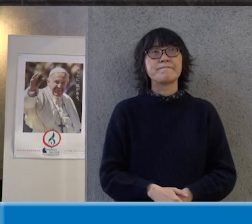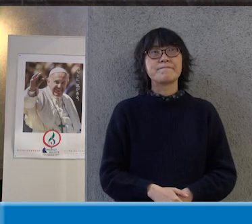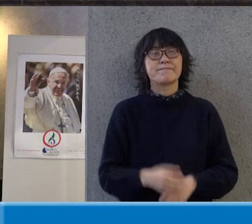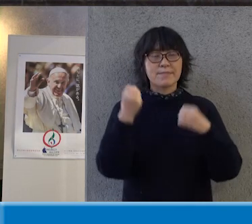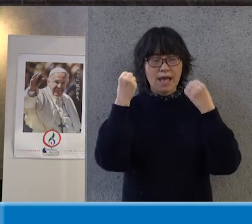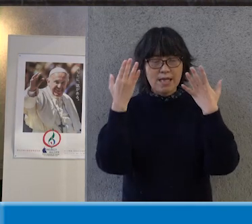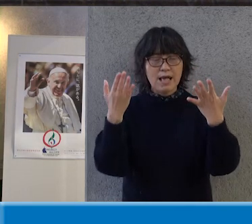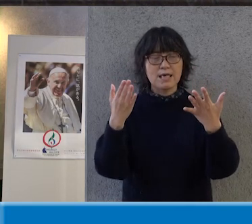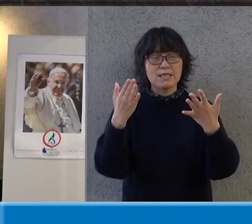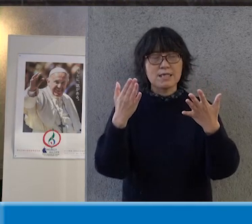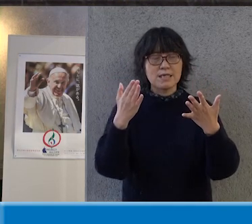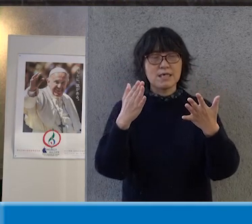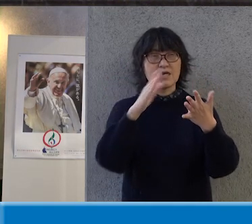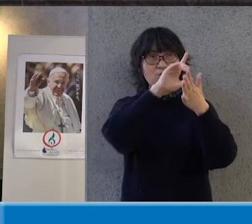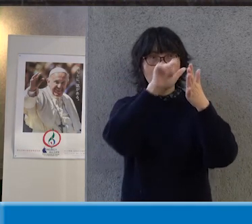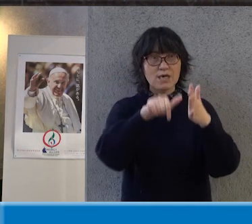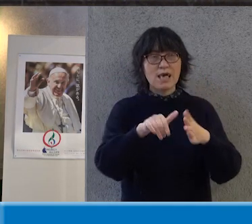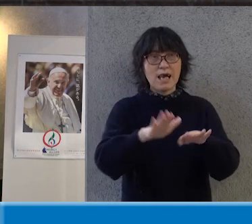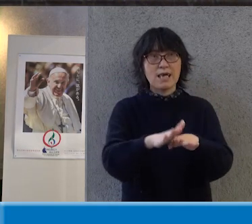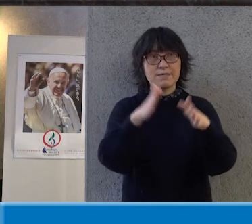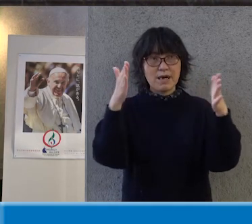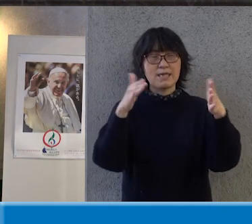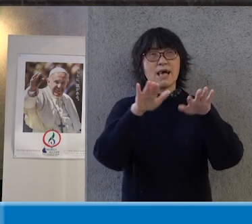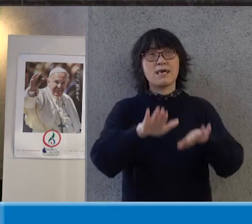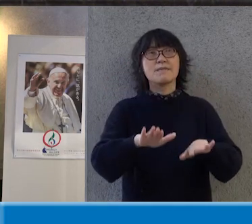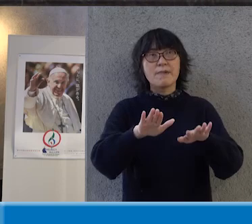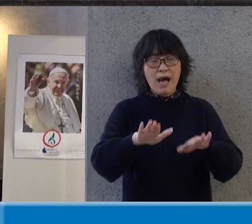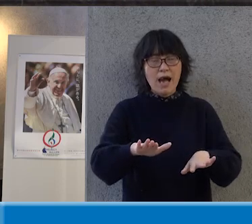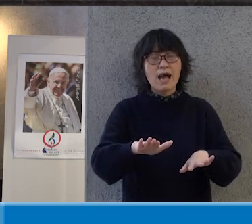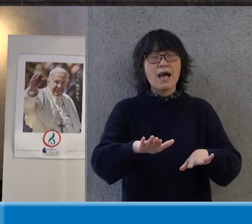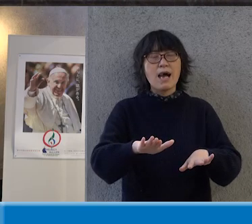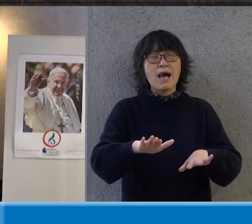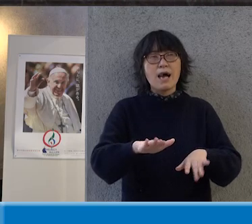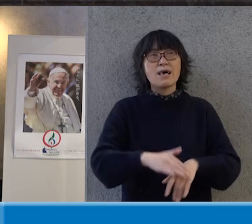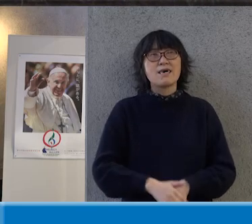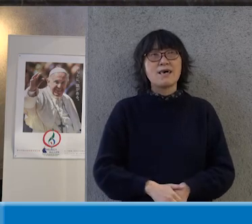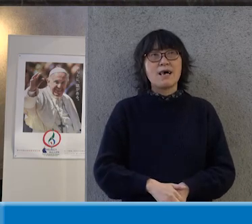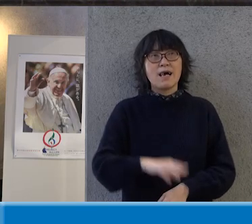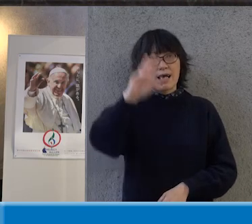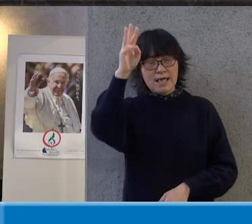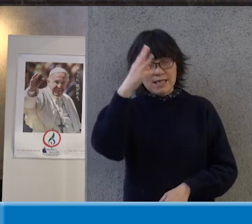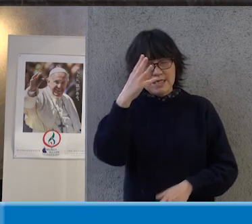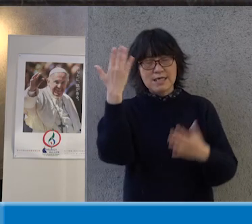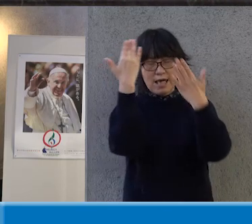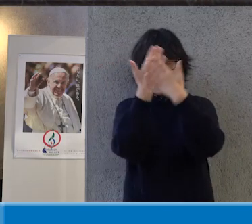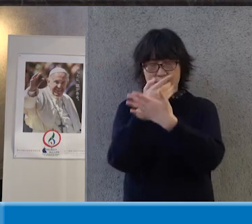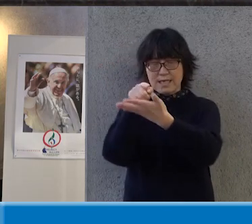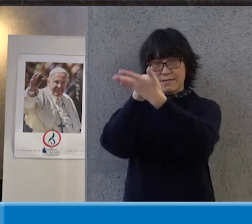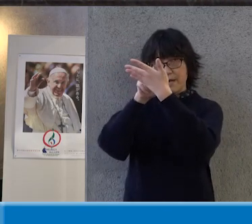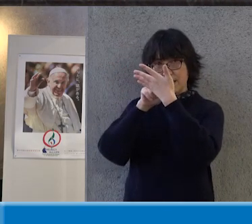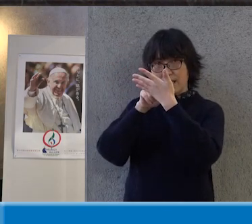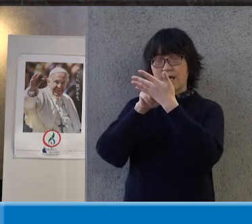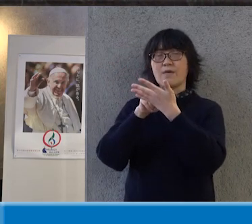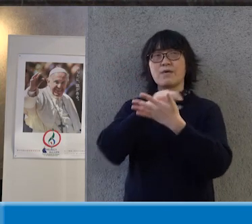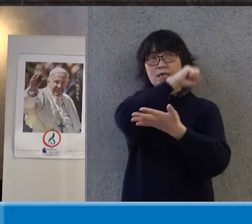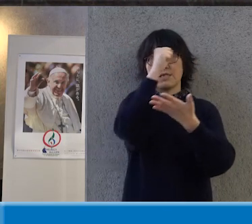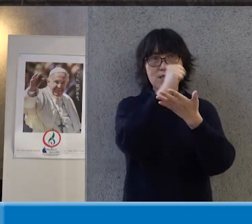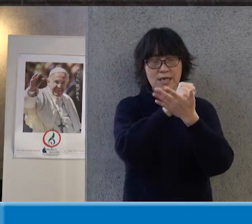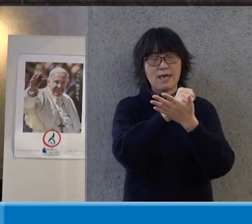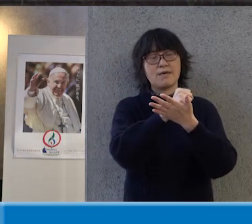新しい時が始まった今、型取りによって示されたことは実現しました